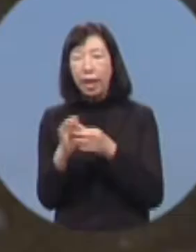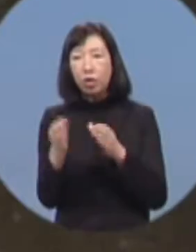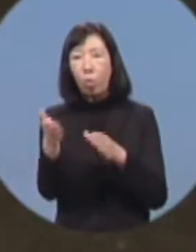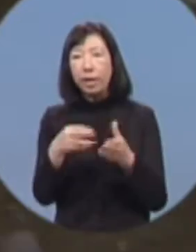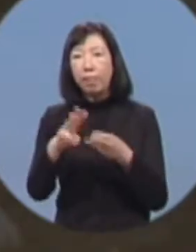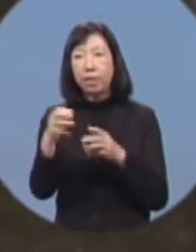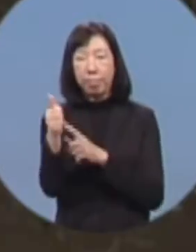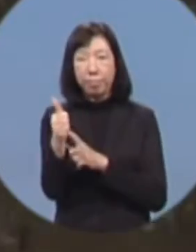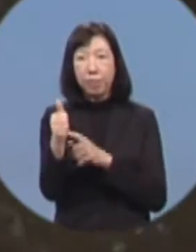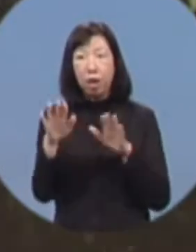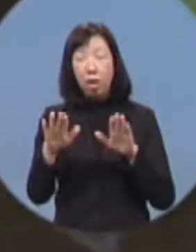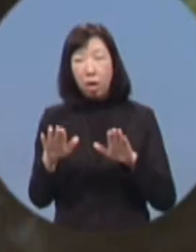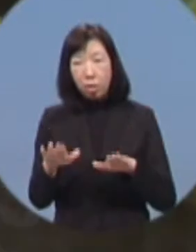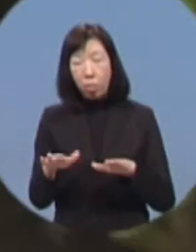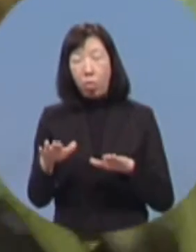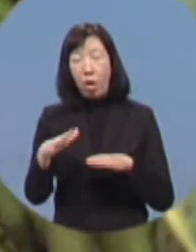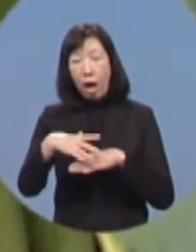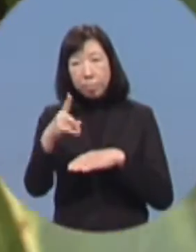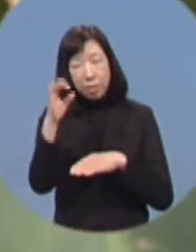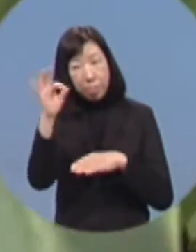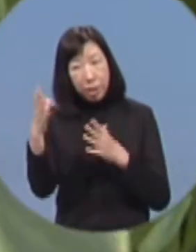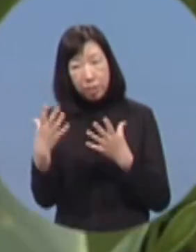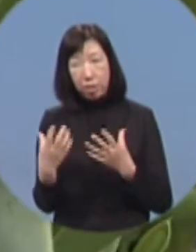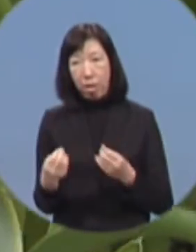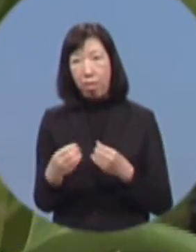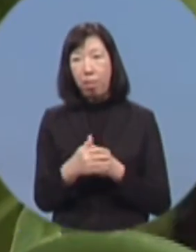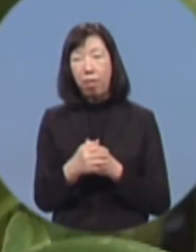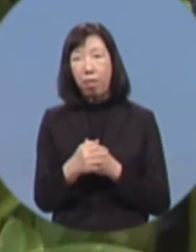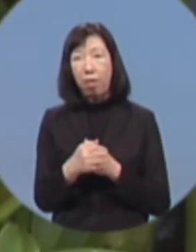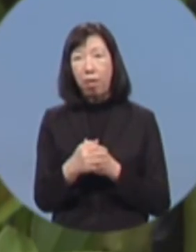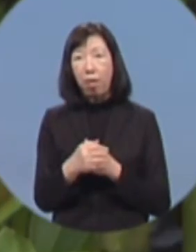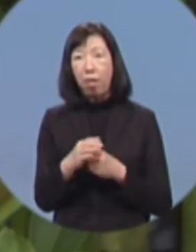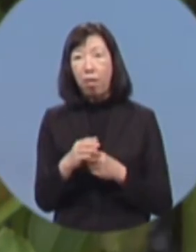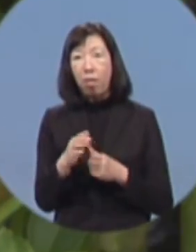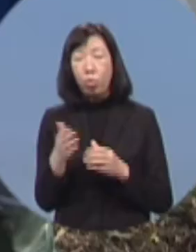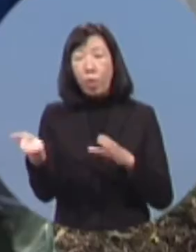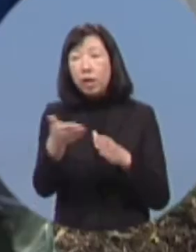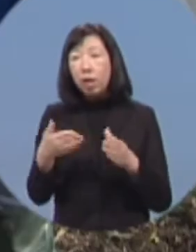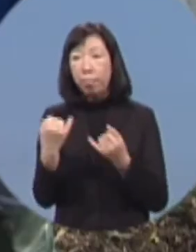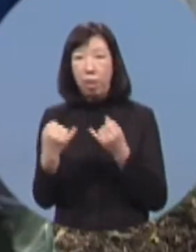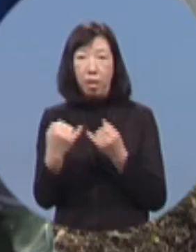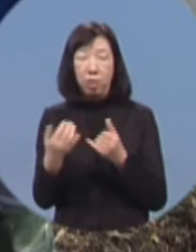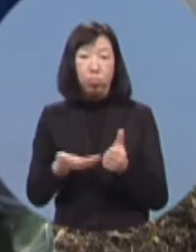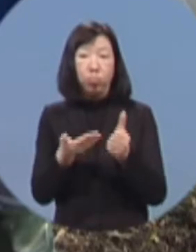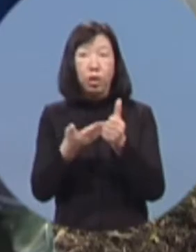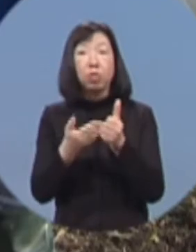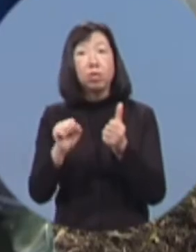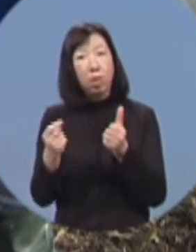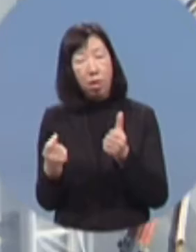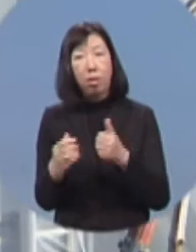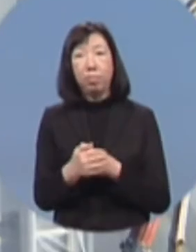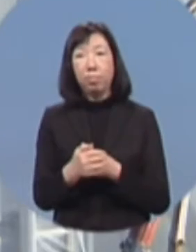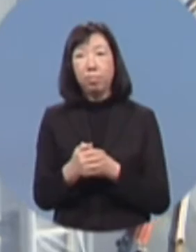です。 私カラーが栽培されているのを初めて見たんですが、まるで池のようなところで栽培されているんです